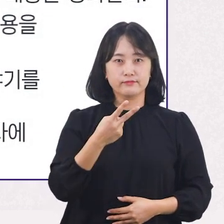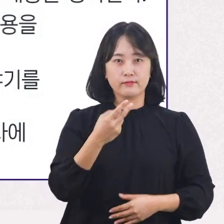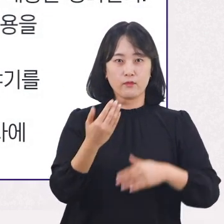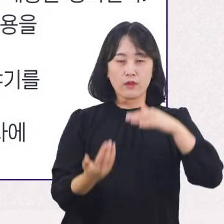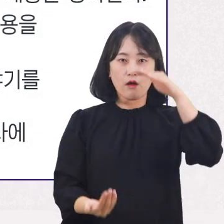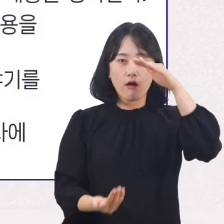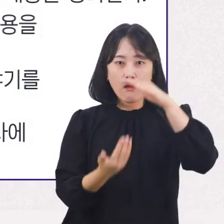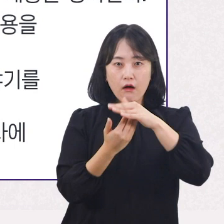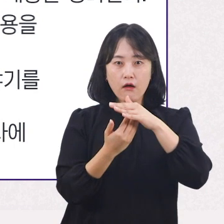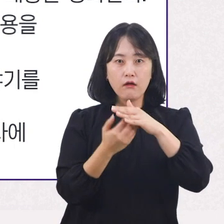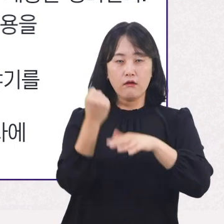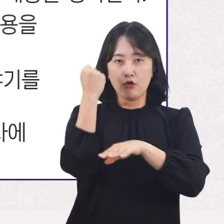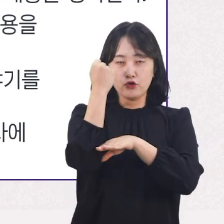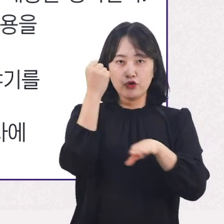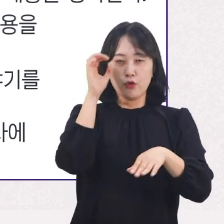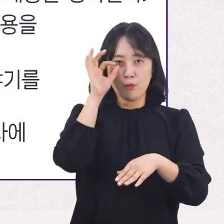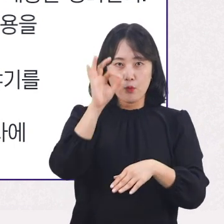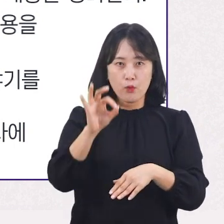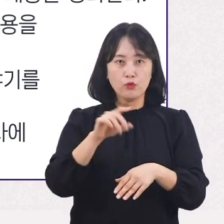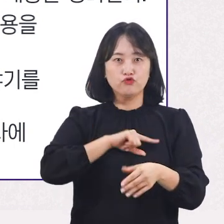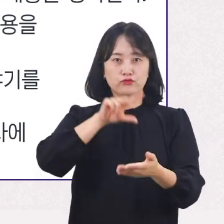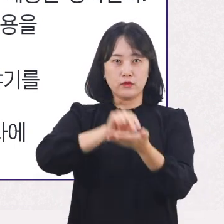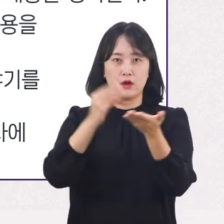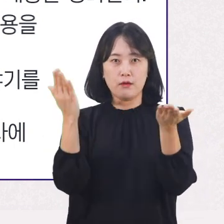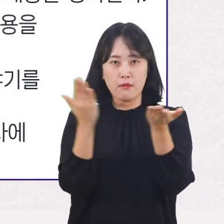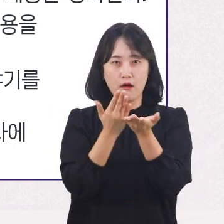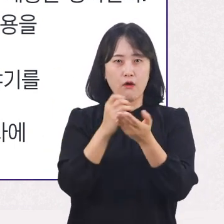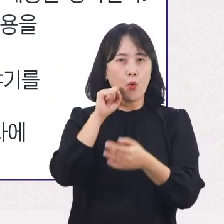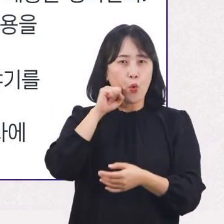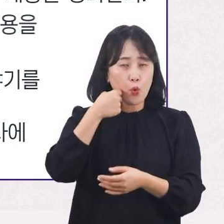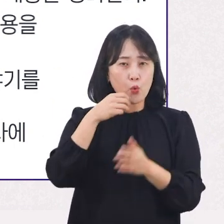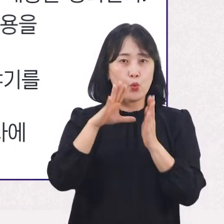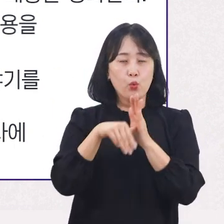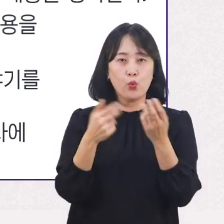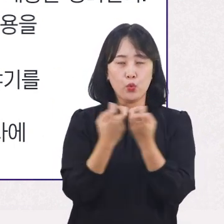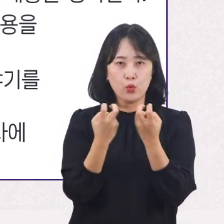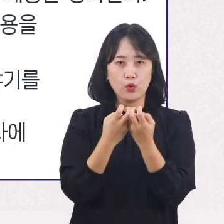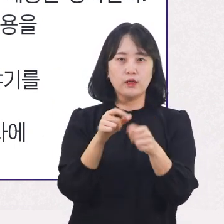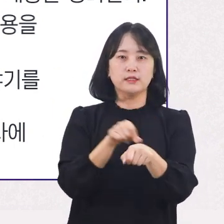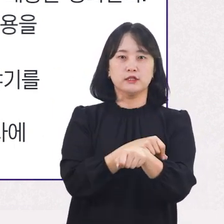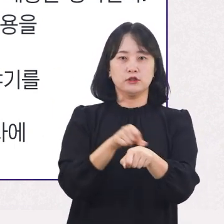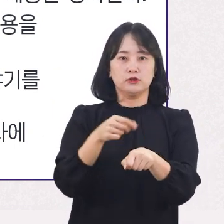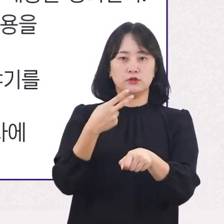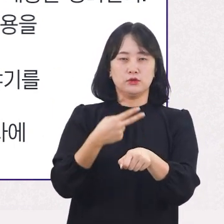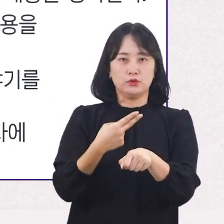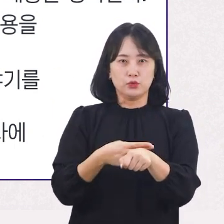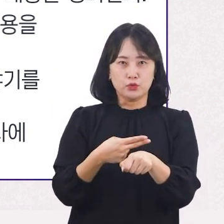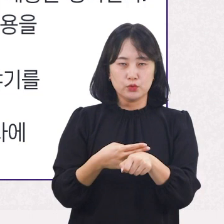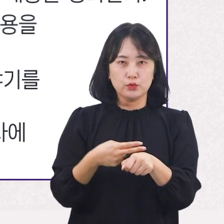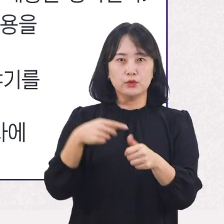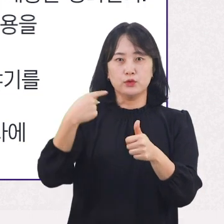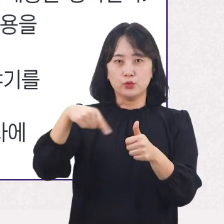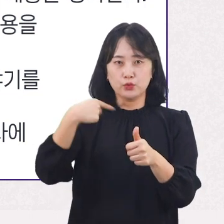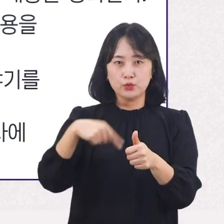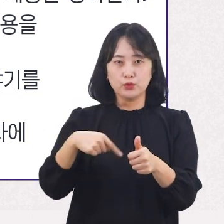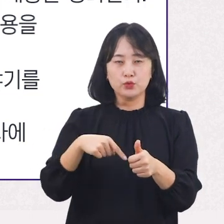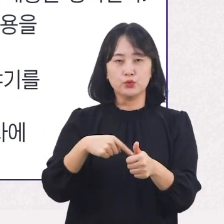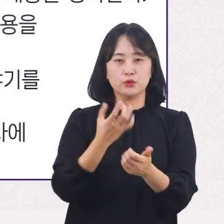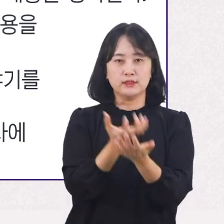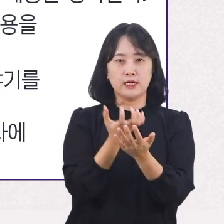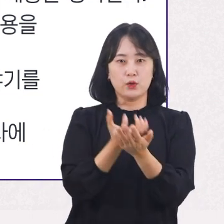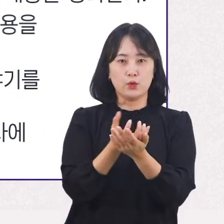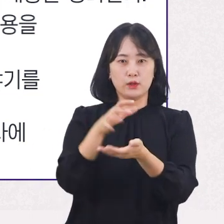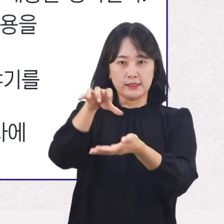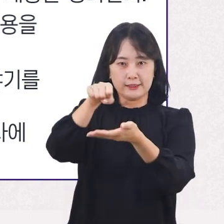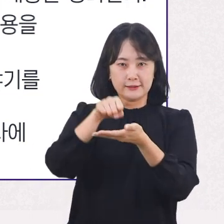기준을 보고 주제에 맞는 활동을 구성하는 것이 어려울 때는 특수교육 기본교육과정 평가 방안 자료를